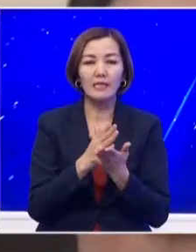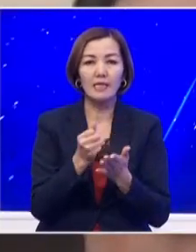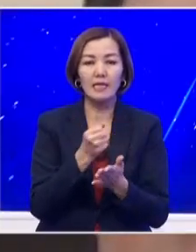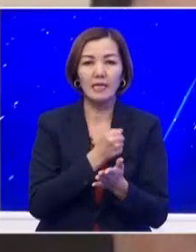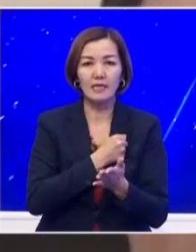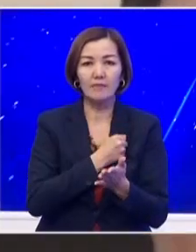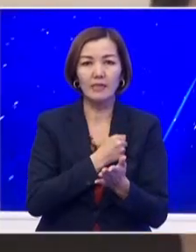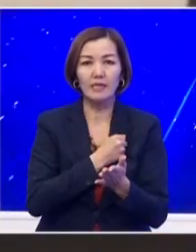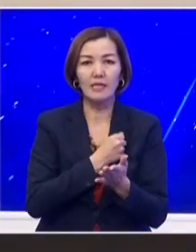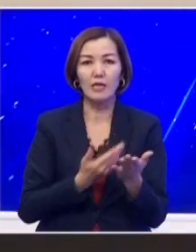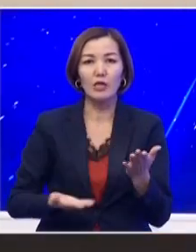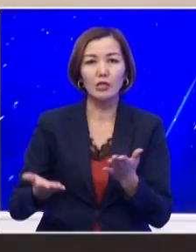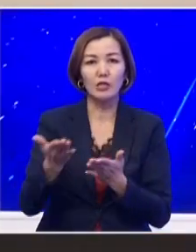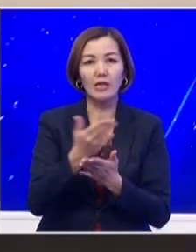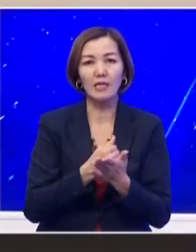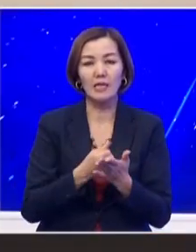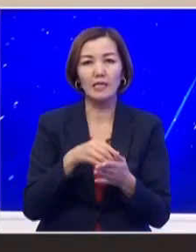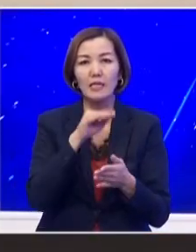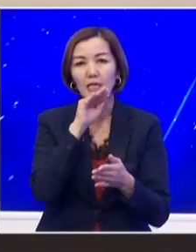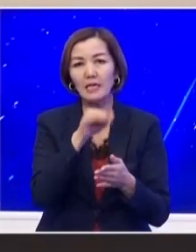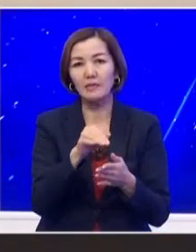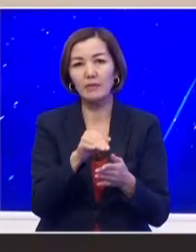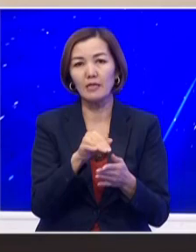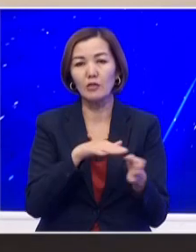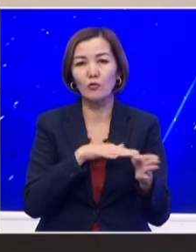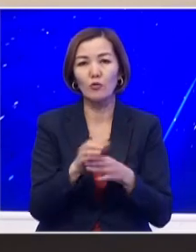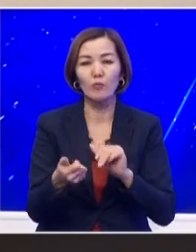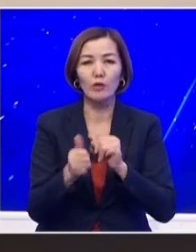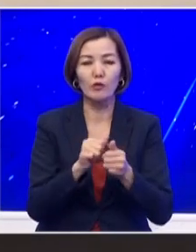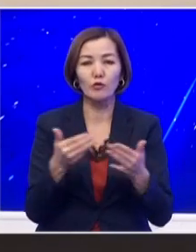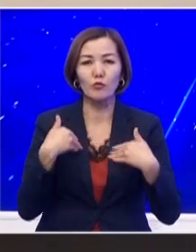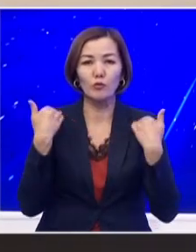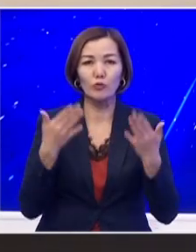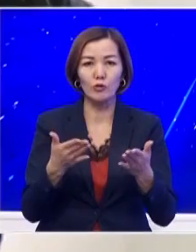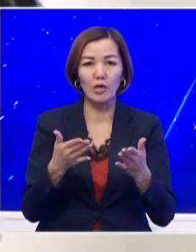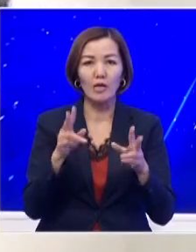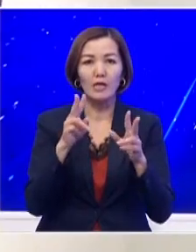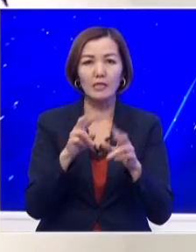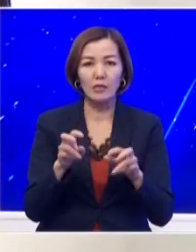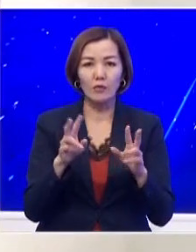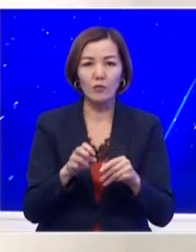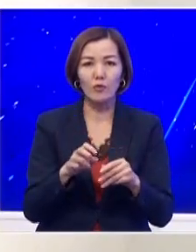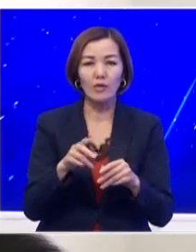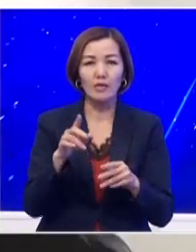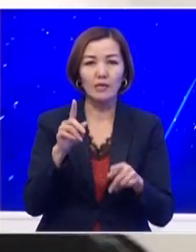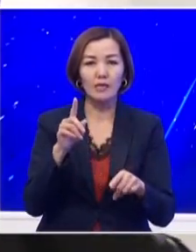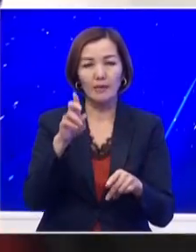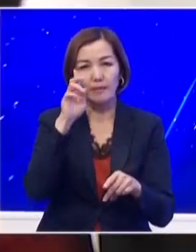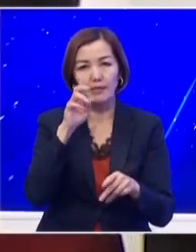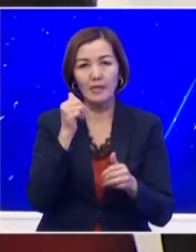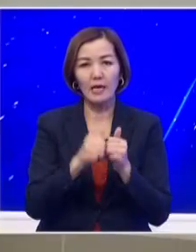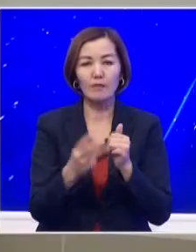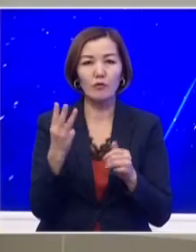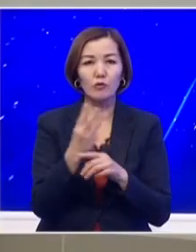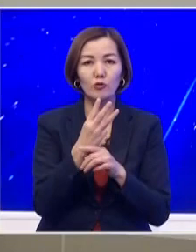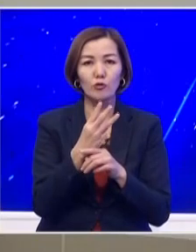әскери қызметкерлерден жинақталатындай етіп, кәсіби негізге толығымен ауыстыруды ұсынды. Зерттеулер елдегі әрбір